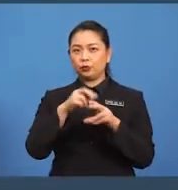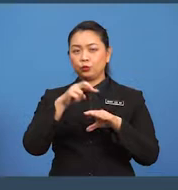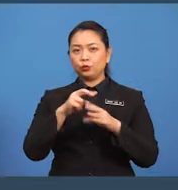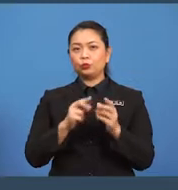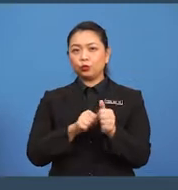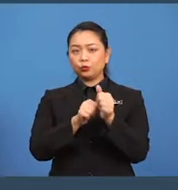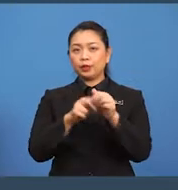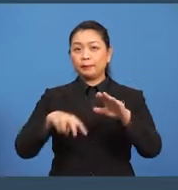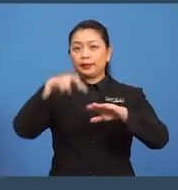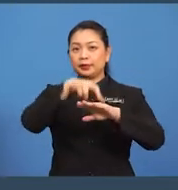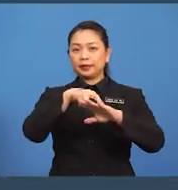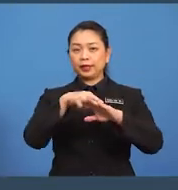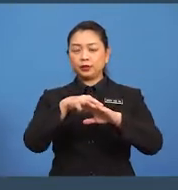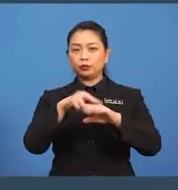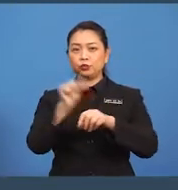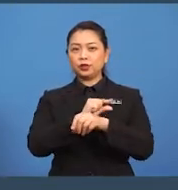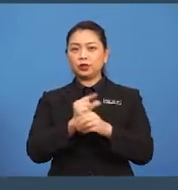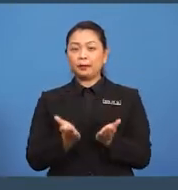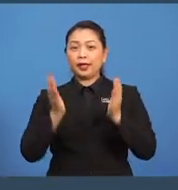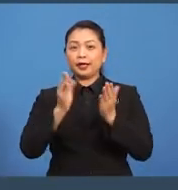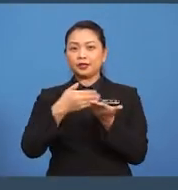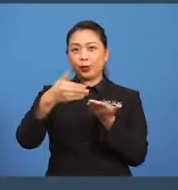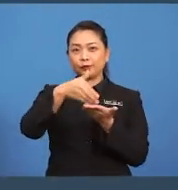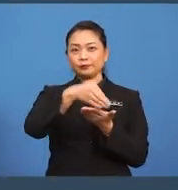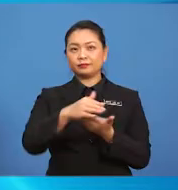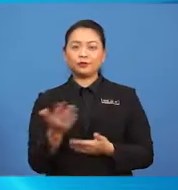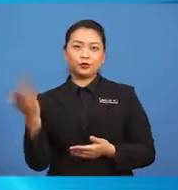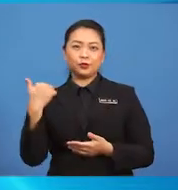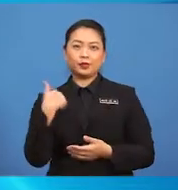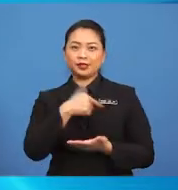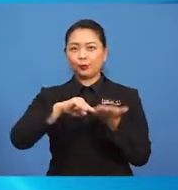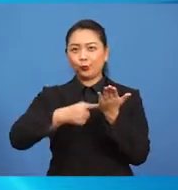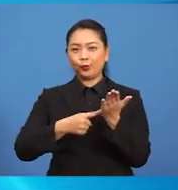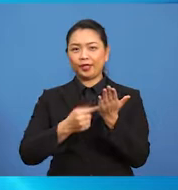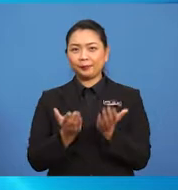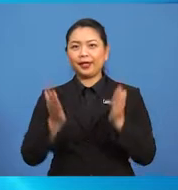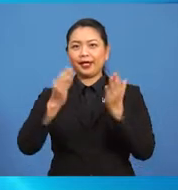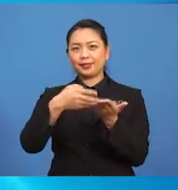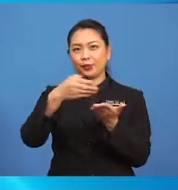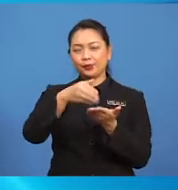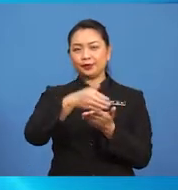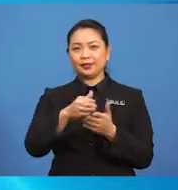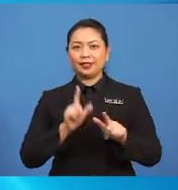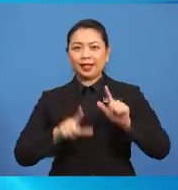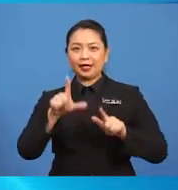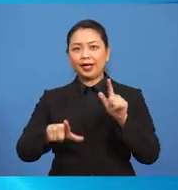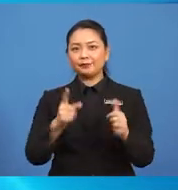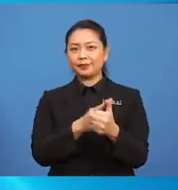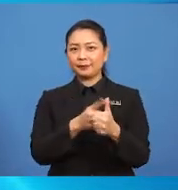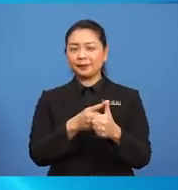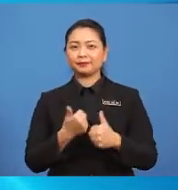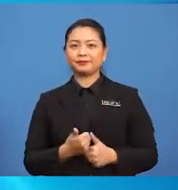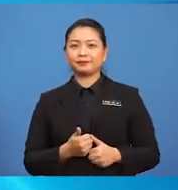menaik menggunakan algoritma bucket sort. Jom kita mulakan bucket sort. Langkah